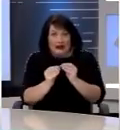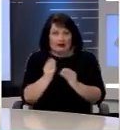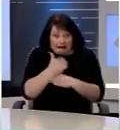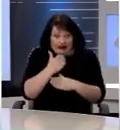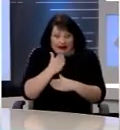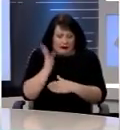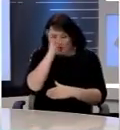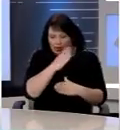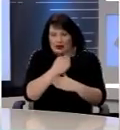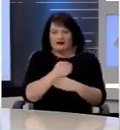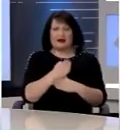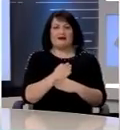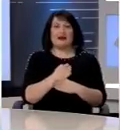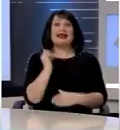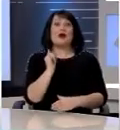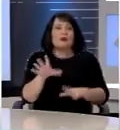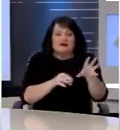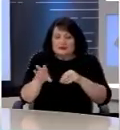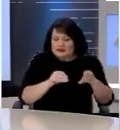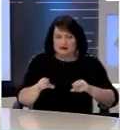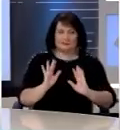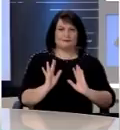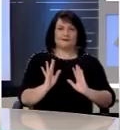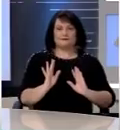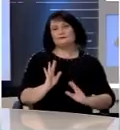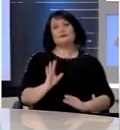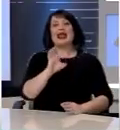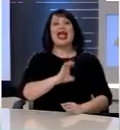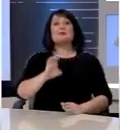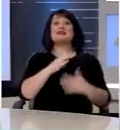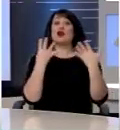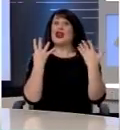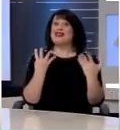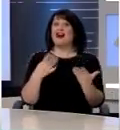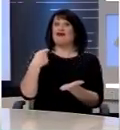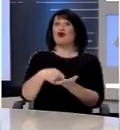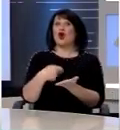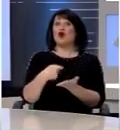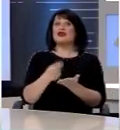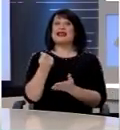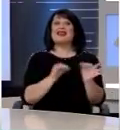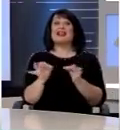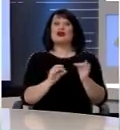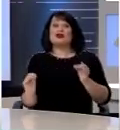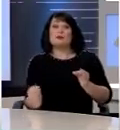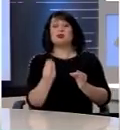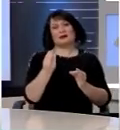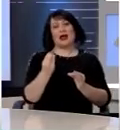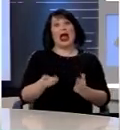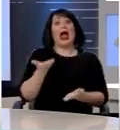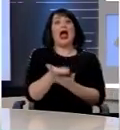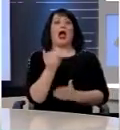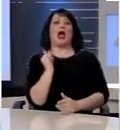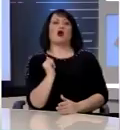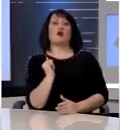ενδεχομένως και αυτά που ακόμα δεν καταφέρατε να βρείτε. Τα Ε9 για τη φορολογική δήλωση και το ποθενέσχες που δεν έχετε καταθέσει